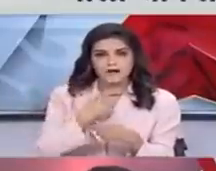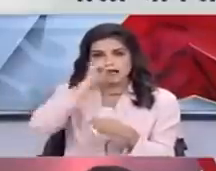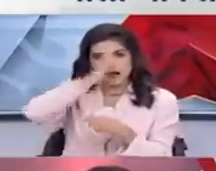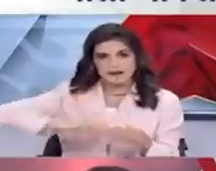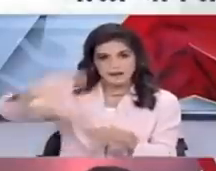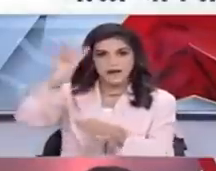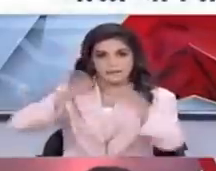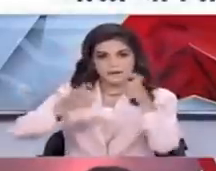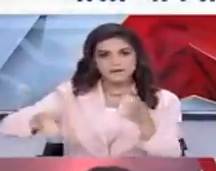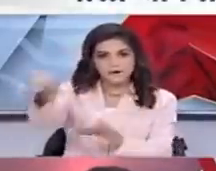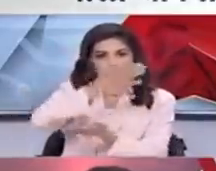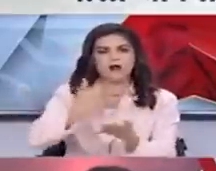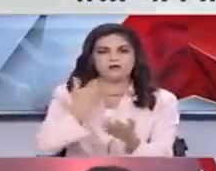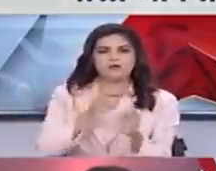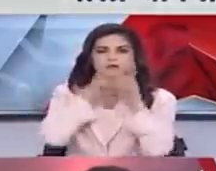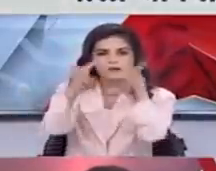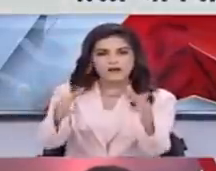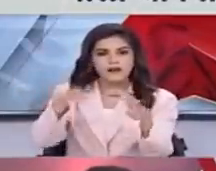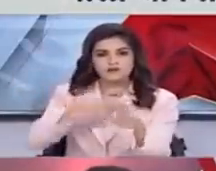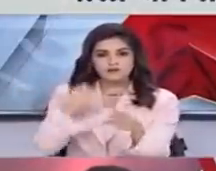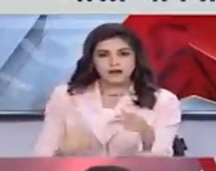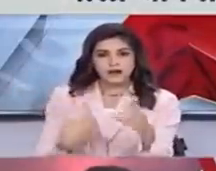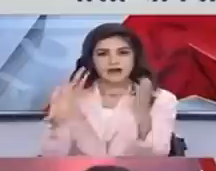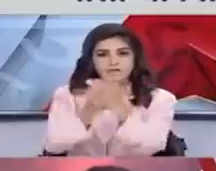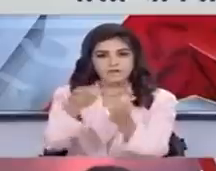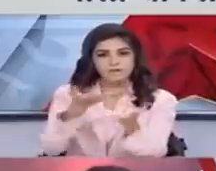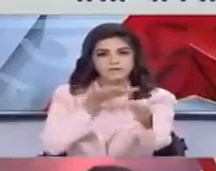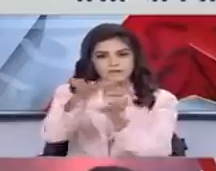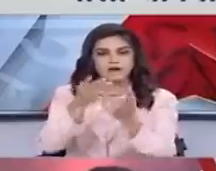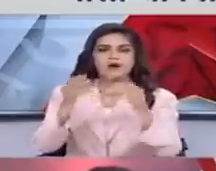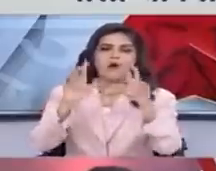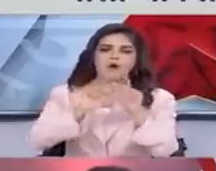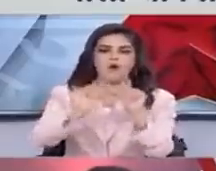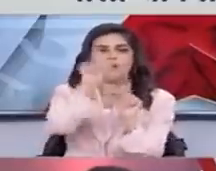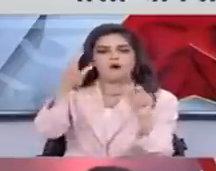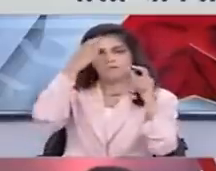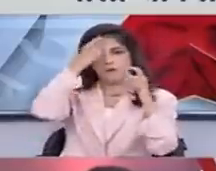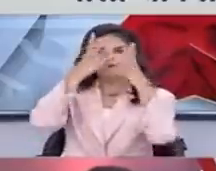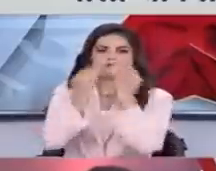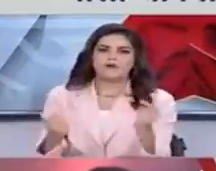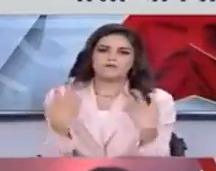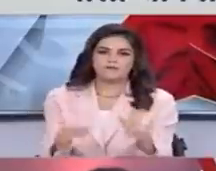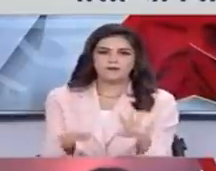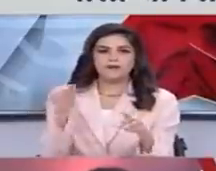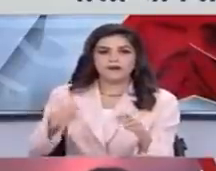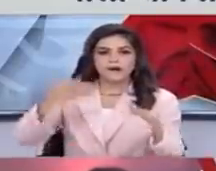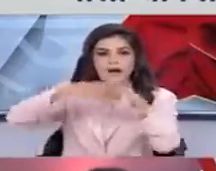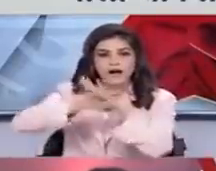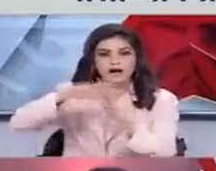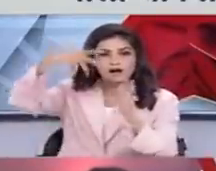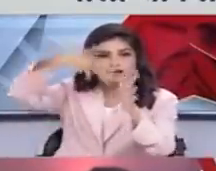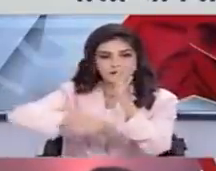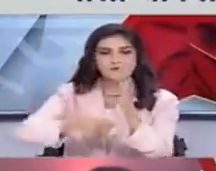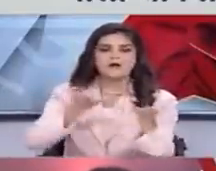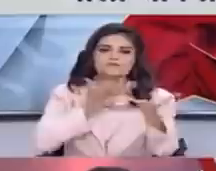देश के लोगों को सुनिश्चित करना चाहता हूं कि चीन के साथ सीमा पर स्थिति नियंत्रण में है के कोर कमांडर स्तर